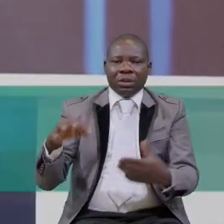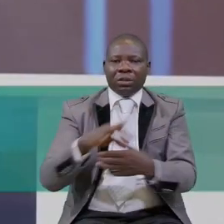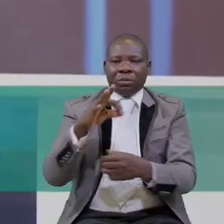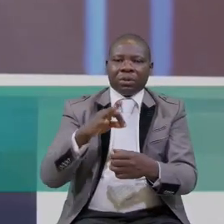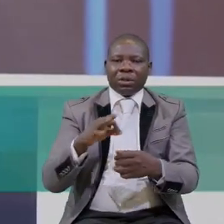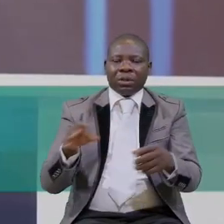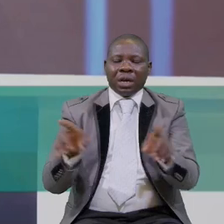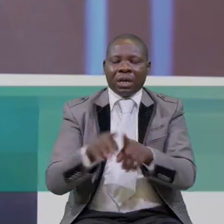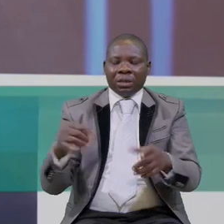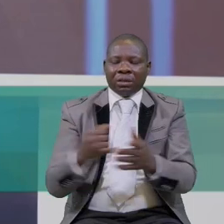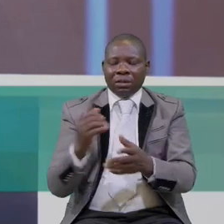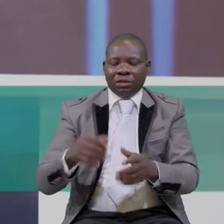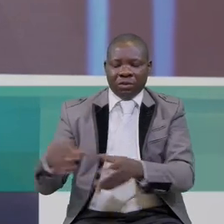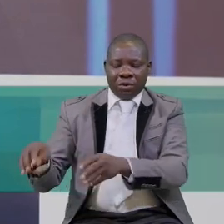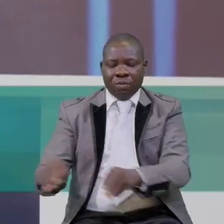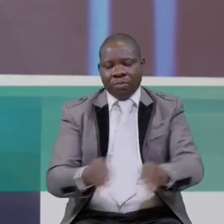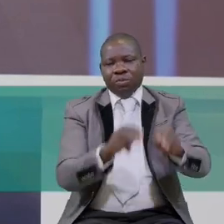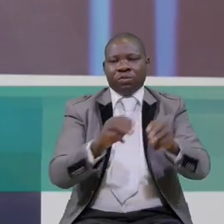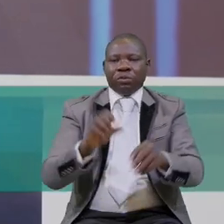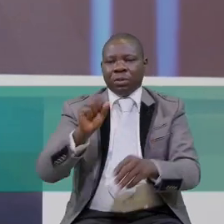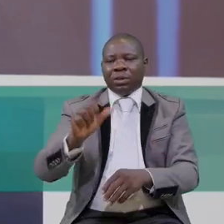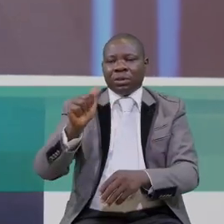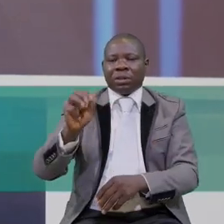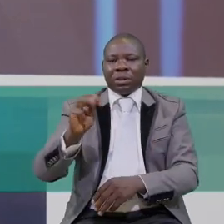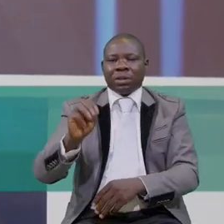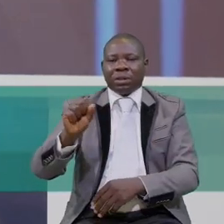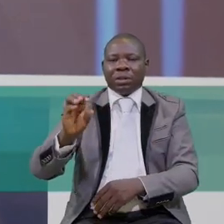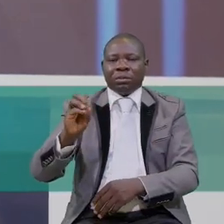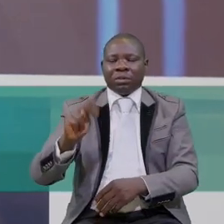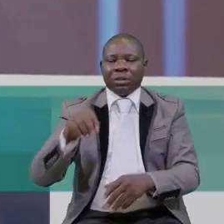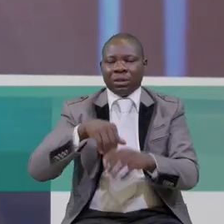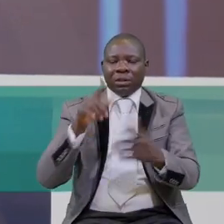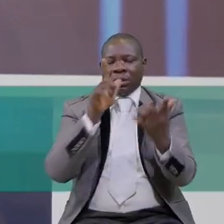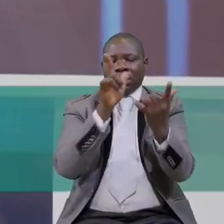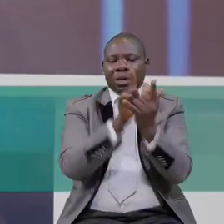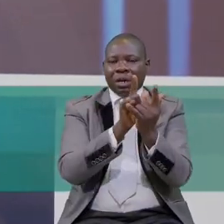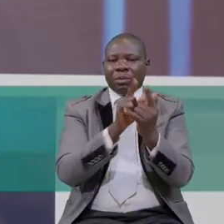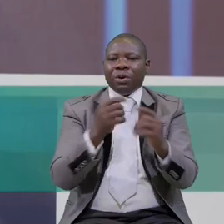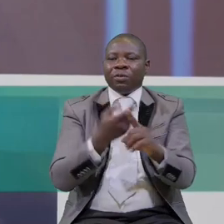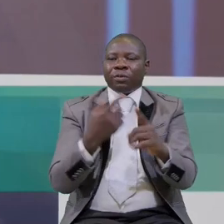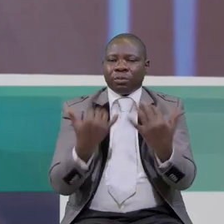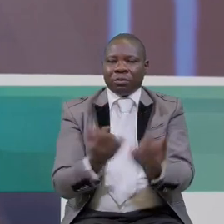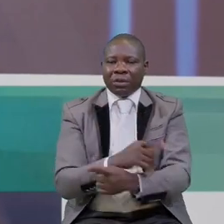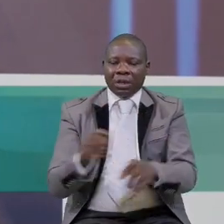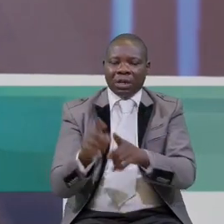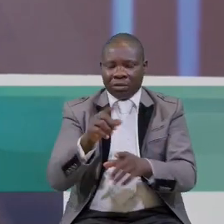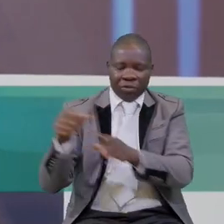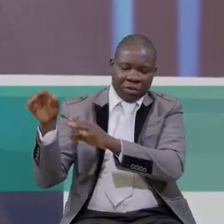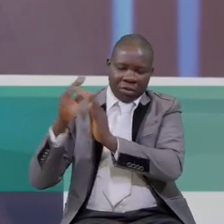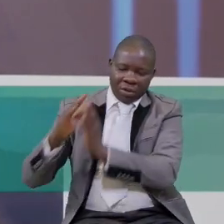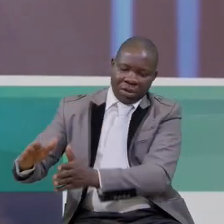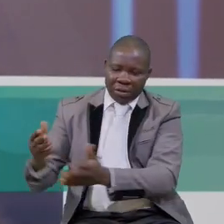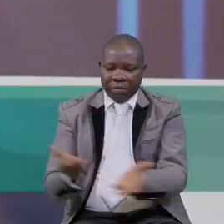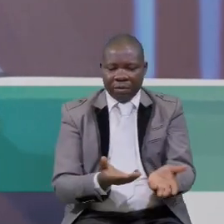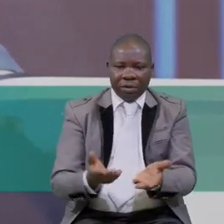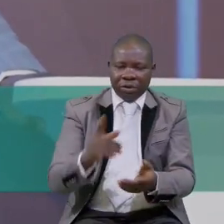L'esprit qui a bougé Samson dans le camp, quand tu quitteras ici et